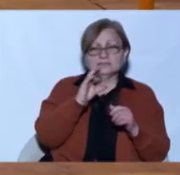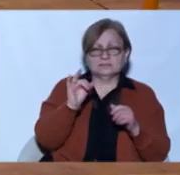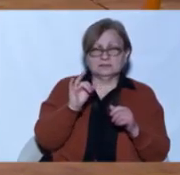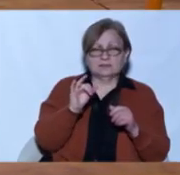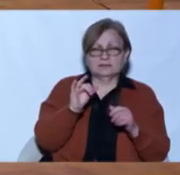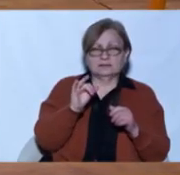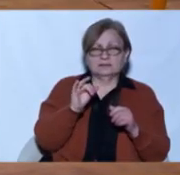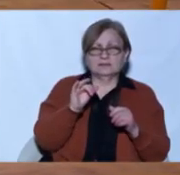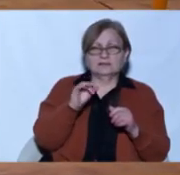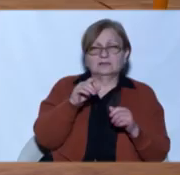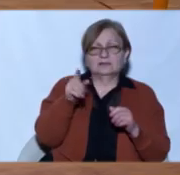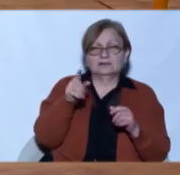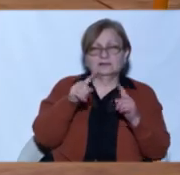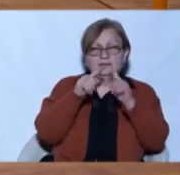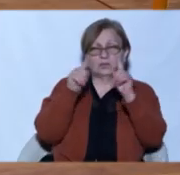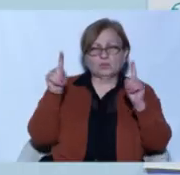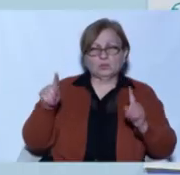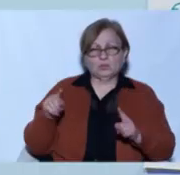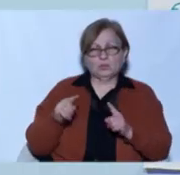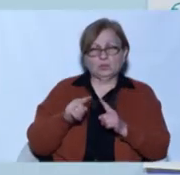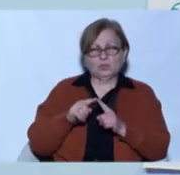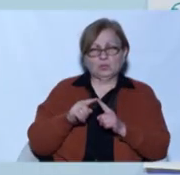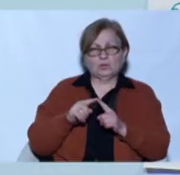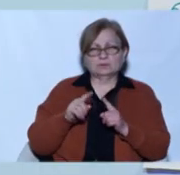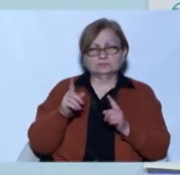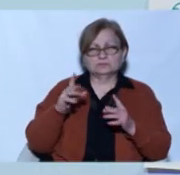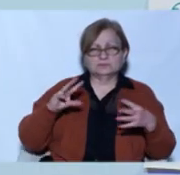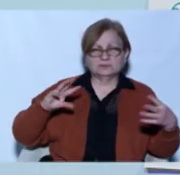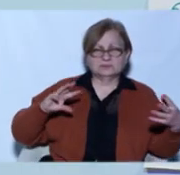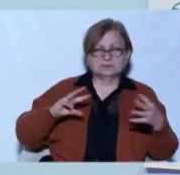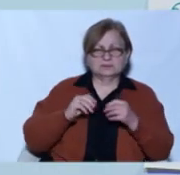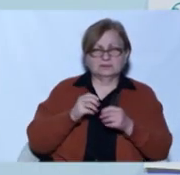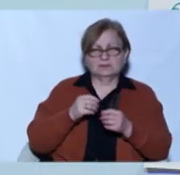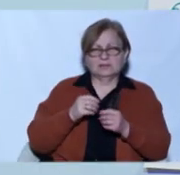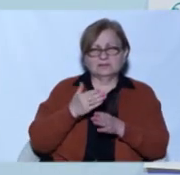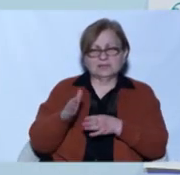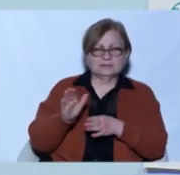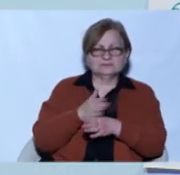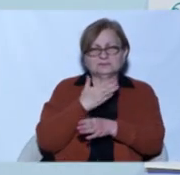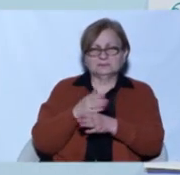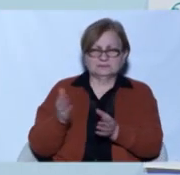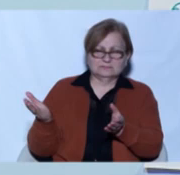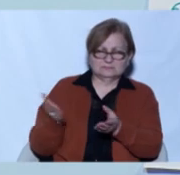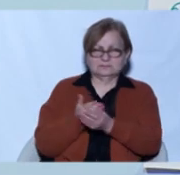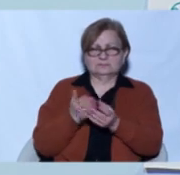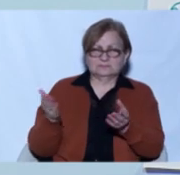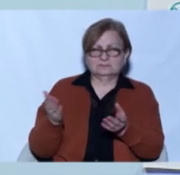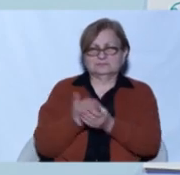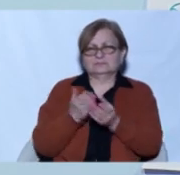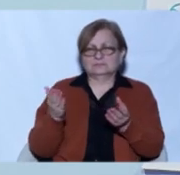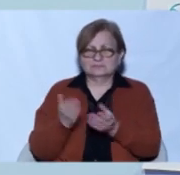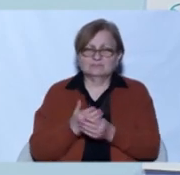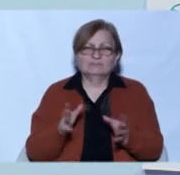მისი ცალკეული ნაწილების ერთობლიობა, რომელიც აი ესე გაშლილია ფურცლებზე და